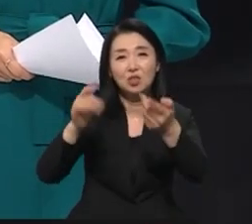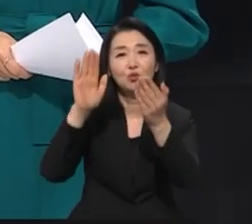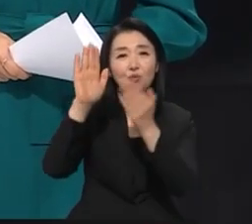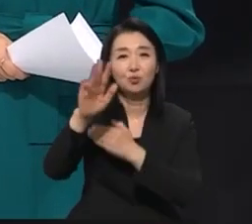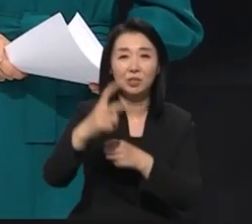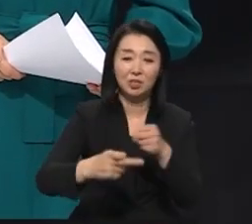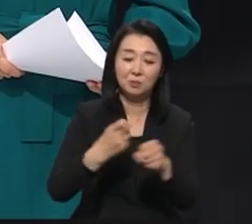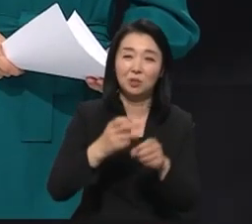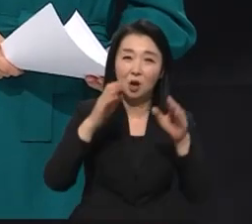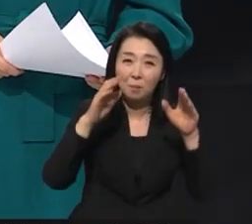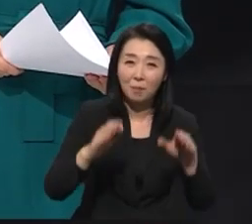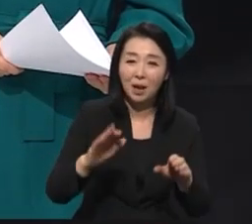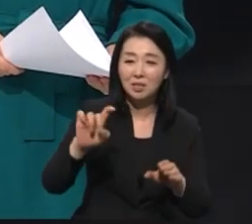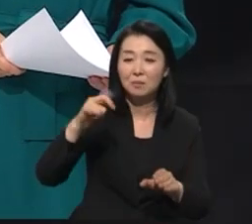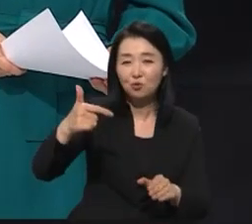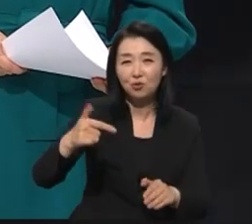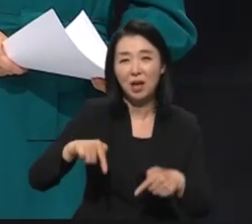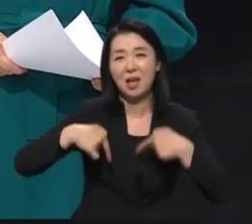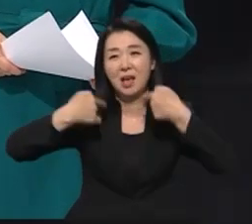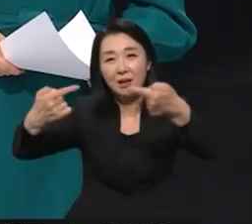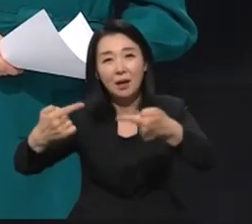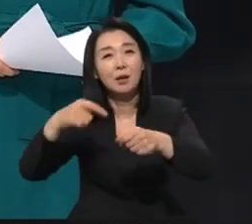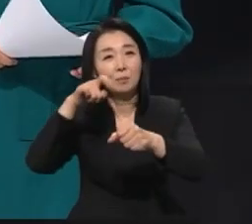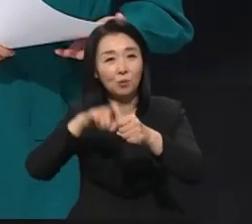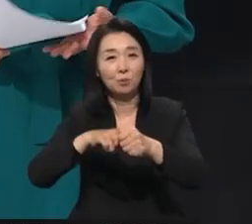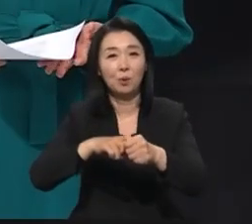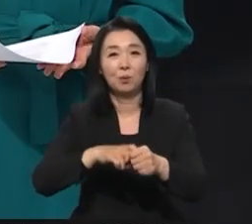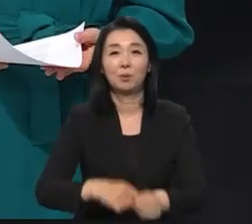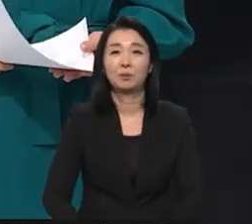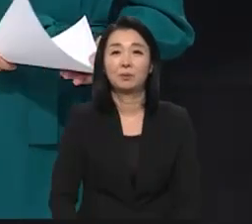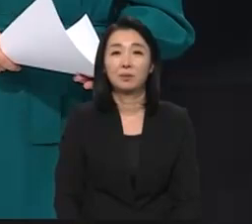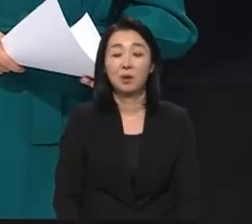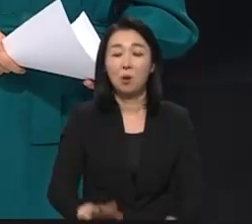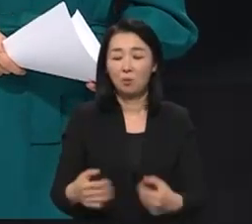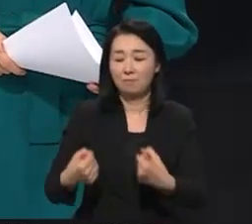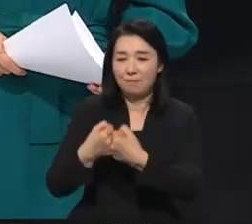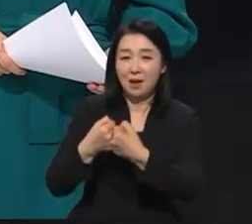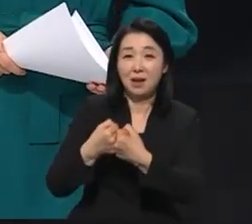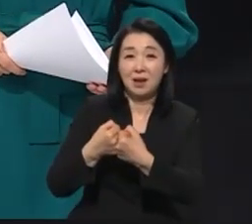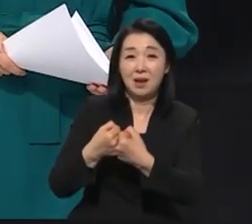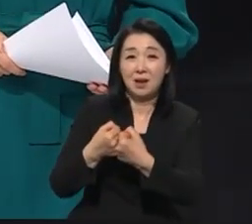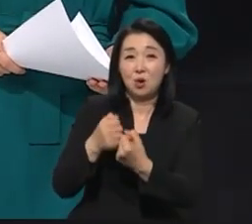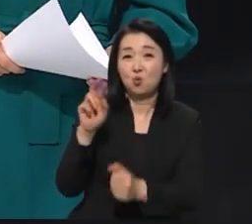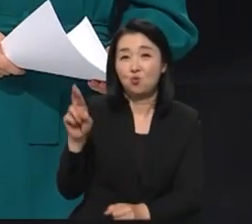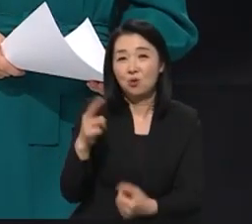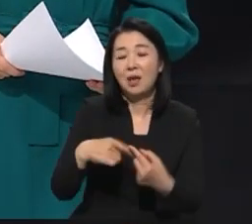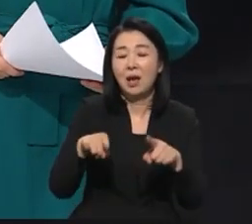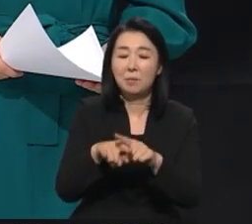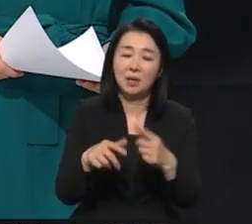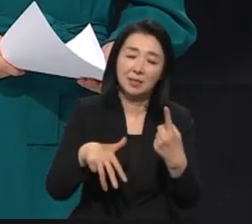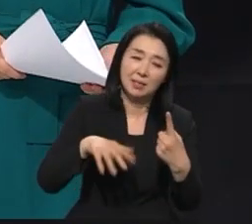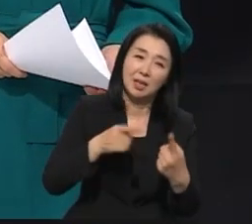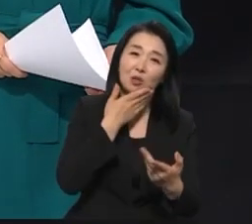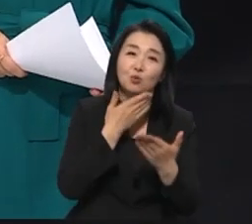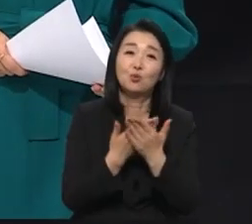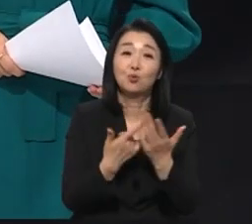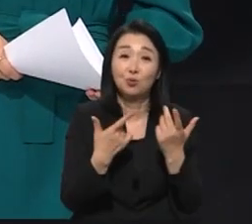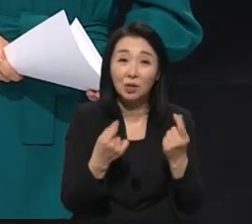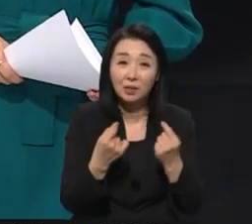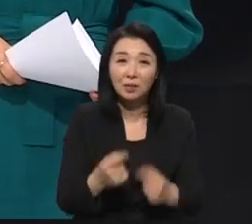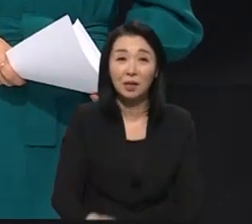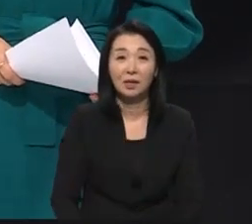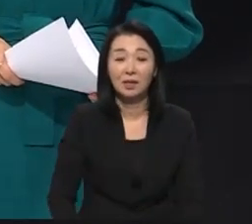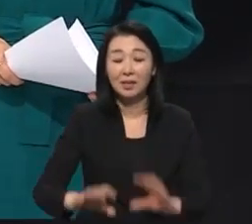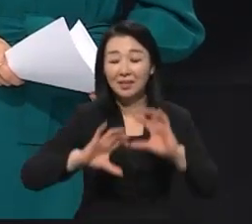12년 만에 원정 16강을 노리고 있습니다 그러려면 오늘 맞붙게 될 우루과이와의 1차전이 중요한데요